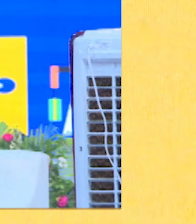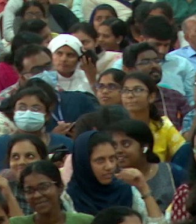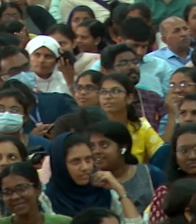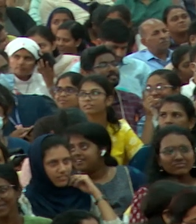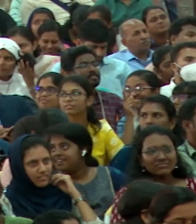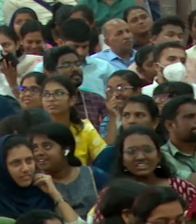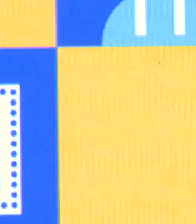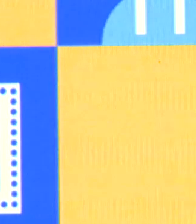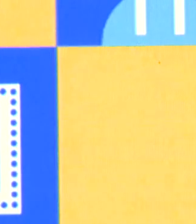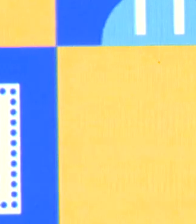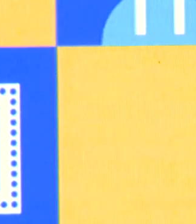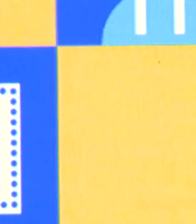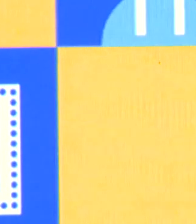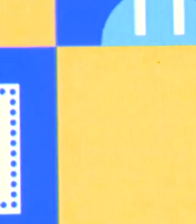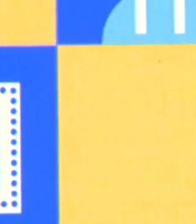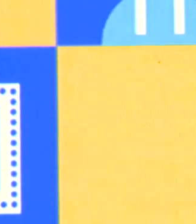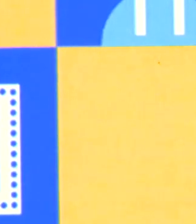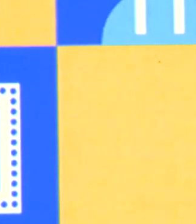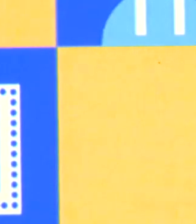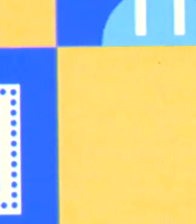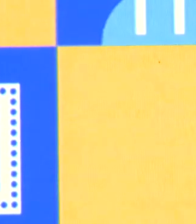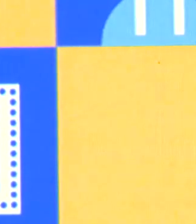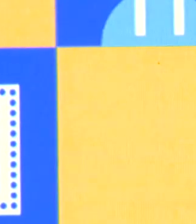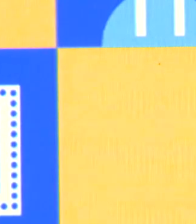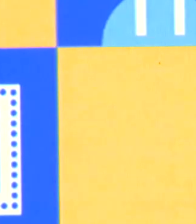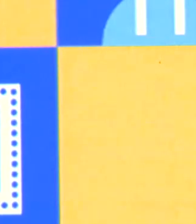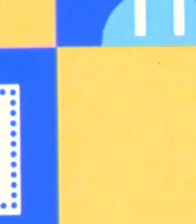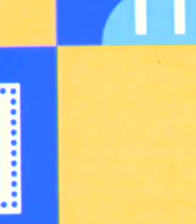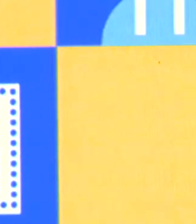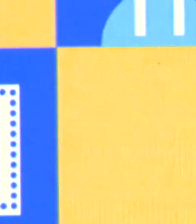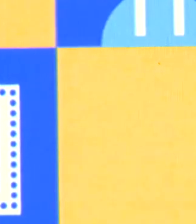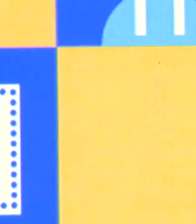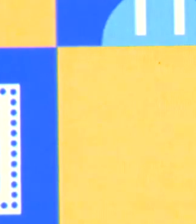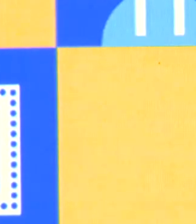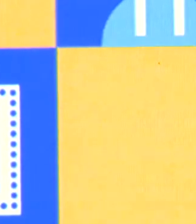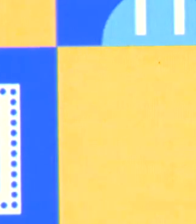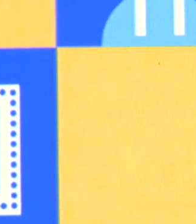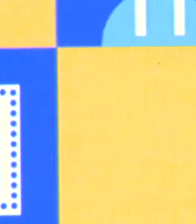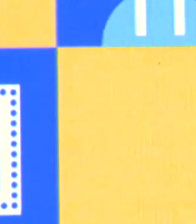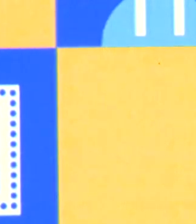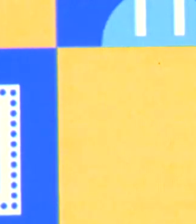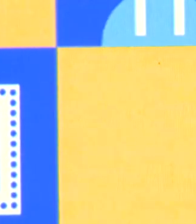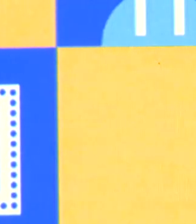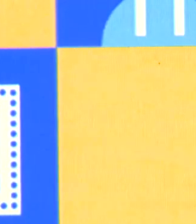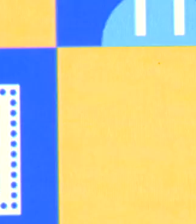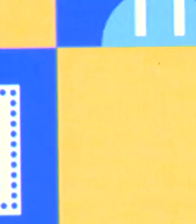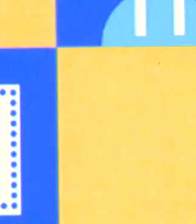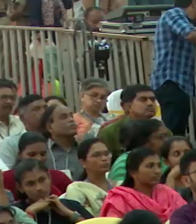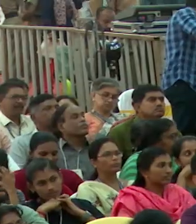വിഷയാവതരണത്തിനായി ബഹുമാന്യനായ ശ്രീ APM മുഹമ്മദ് ഹനീഷ് IAS അവറുകളെ ക്ഷണിച്ചുകൊള്ളുന്നു.